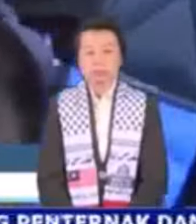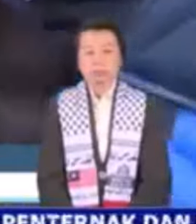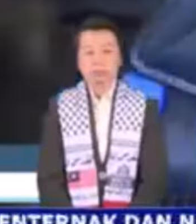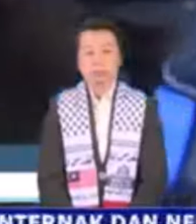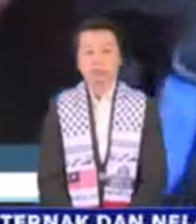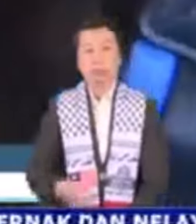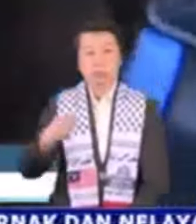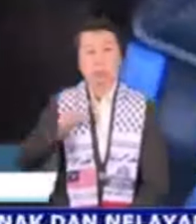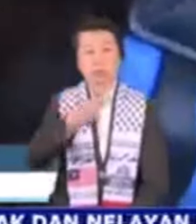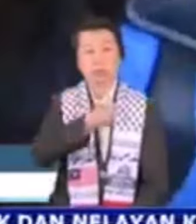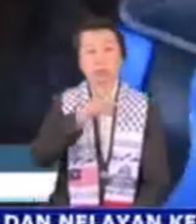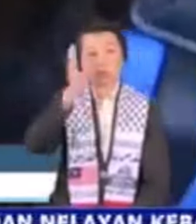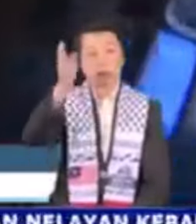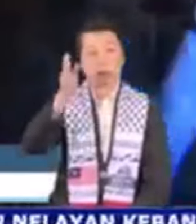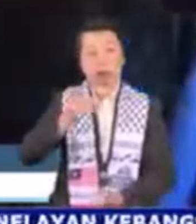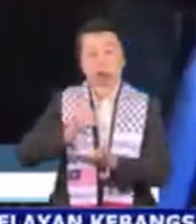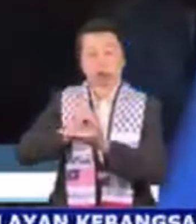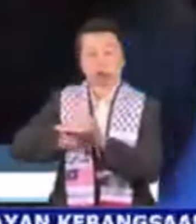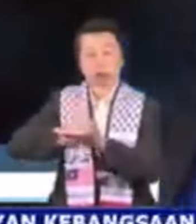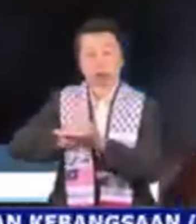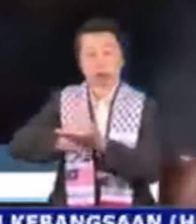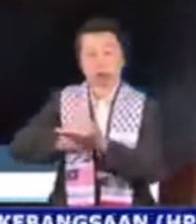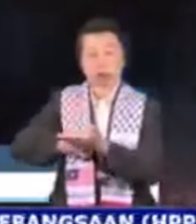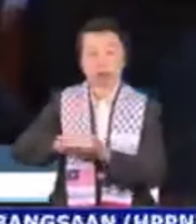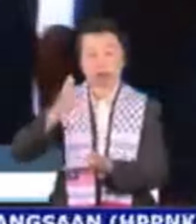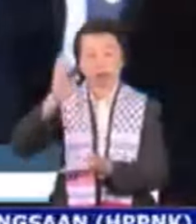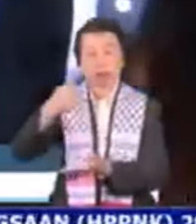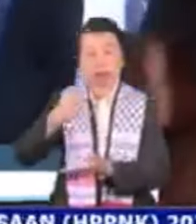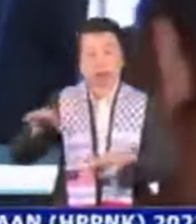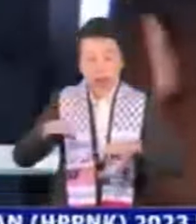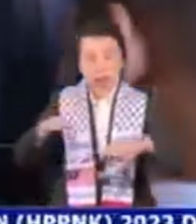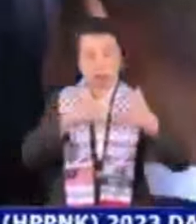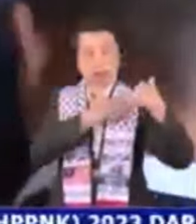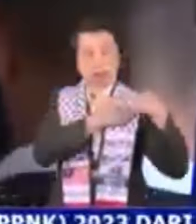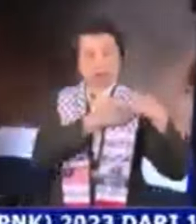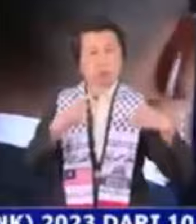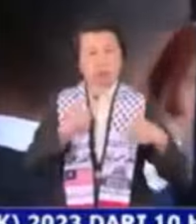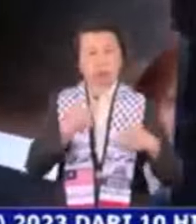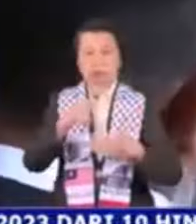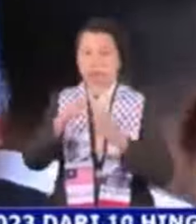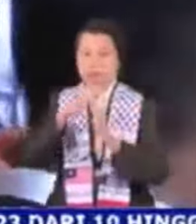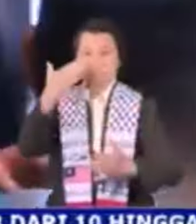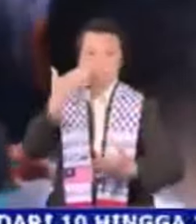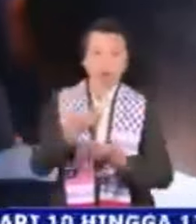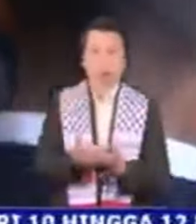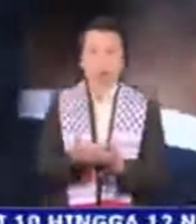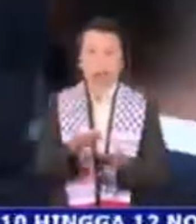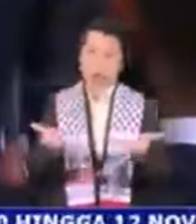Kita akan bincangkan beberapa teman dan kita akan jalankan tanggungjawab kita sebaik mungkin.